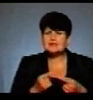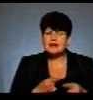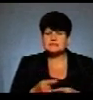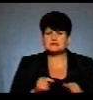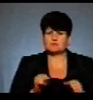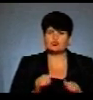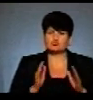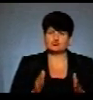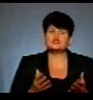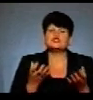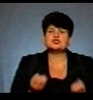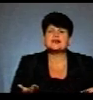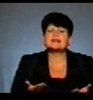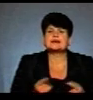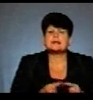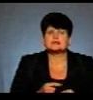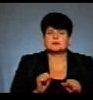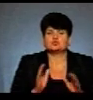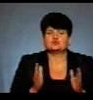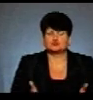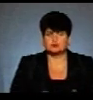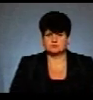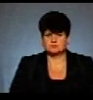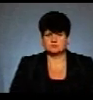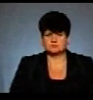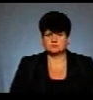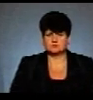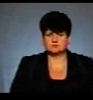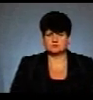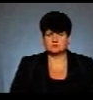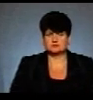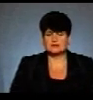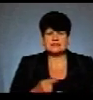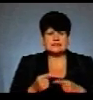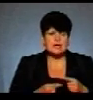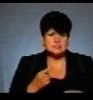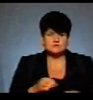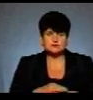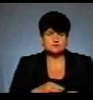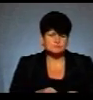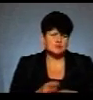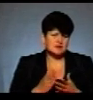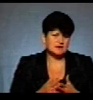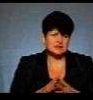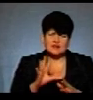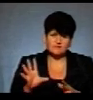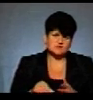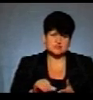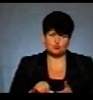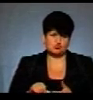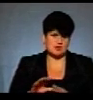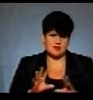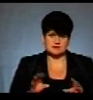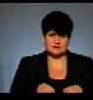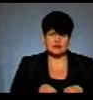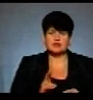бути, ще які наслідки можуть бути від булінгу? Пані Мар'яна. Ну, наслідки від булінгу, до речі, є для всіх учасників процесу. І